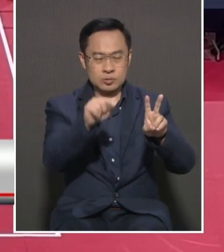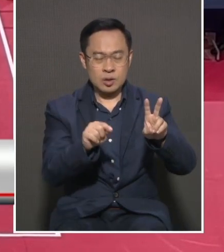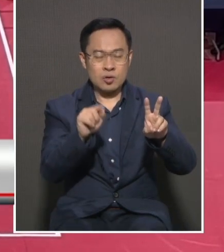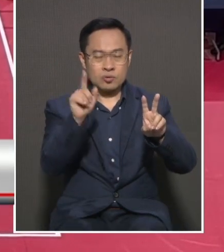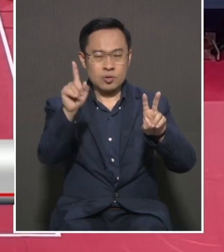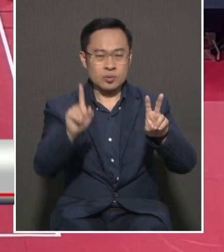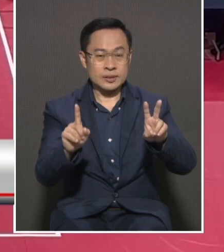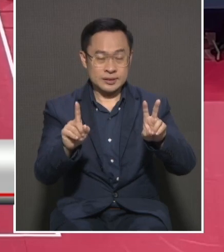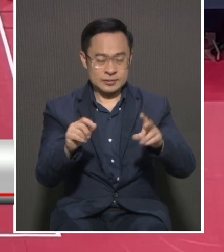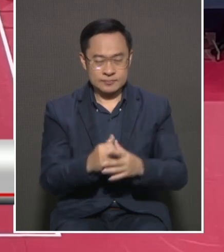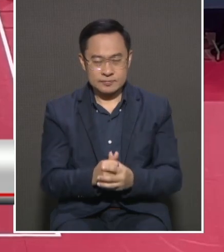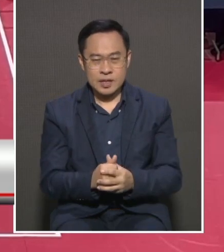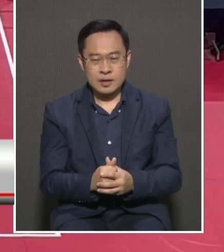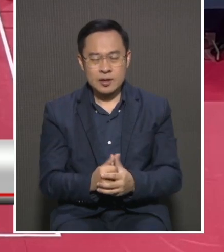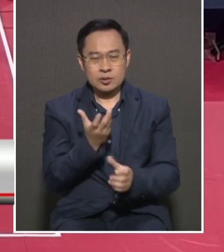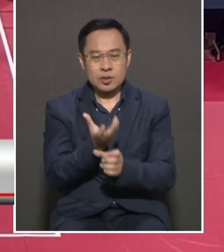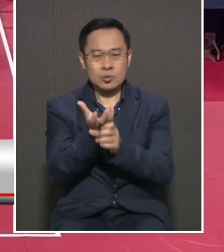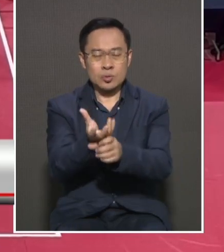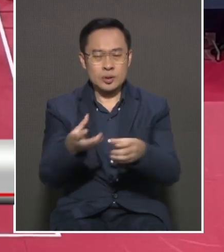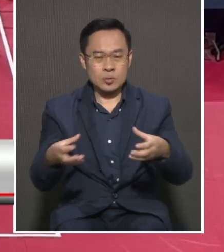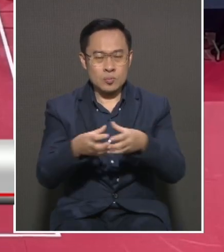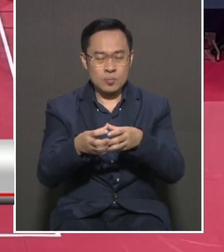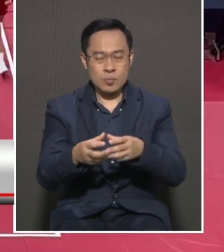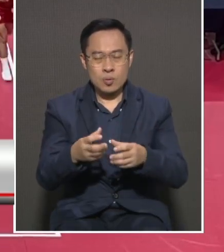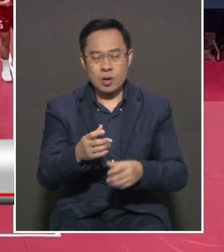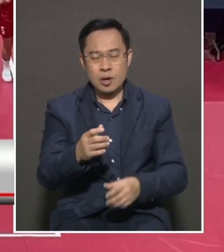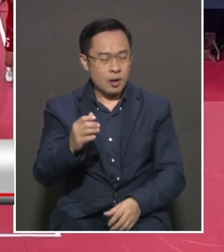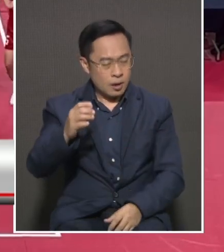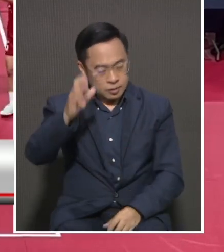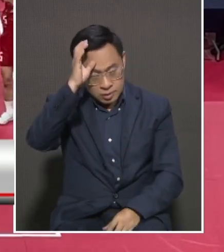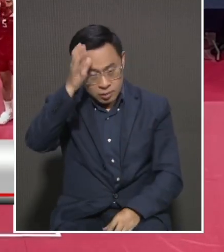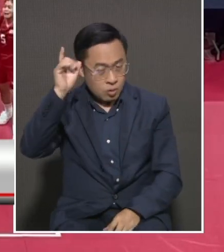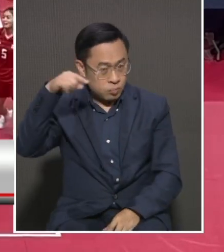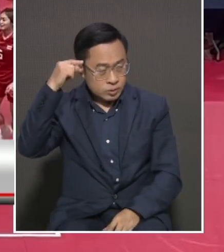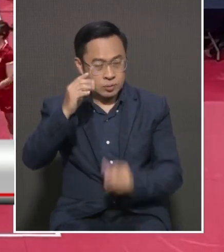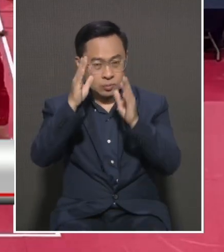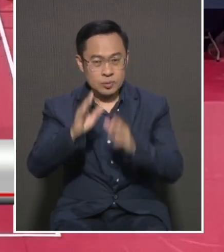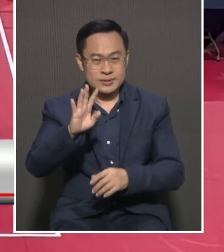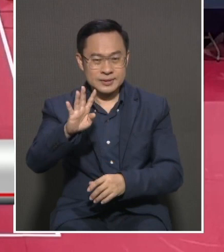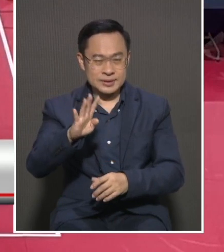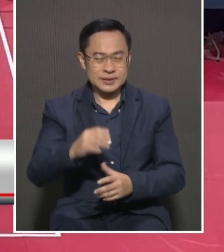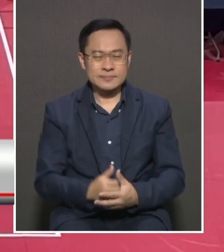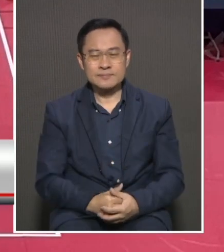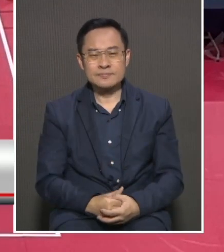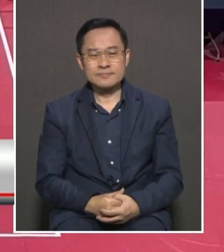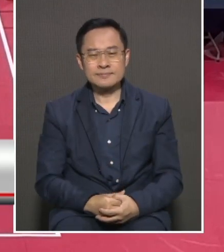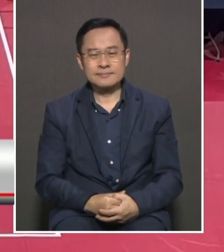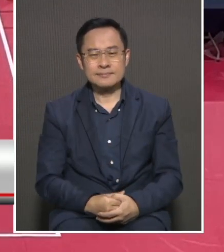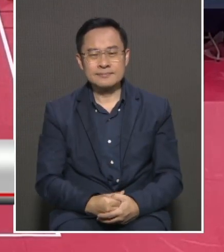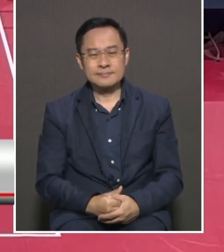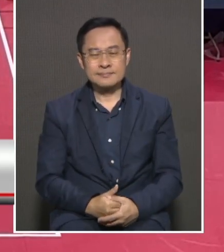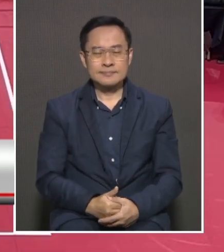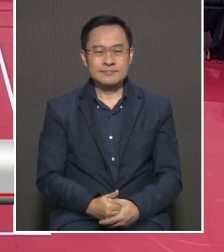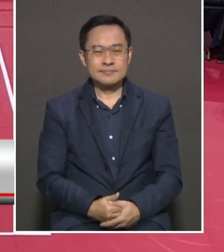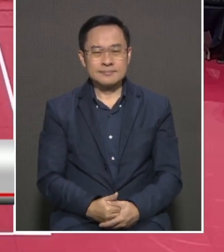และ21-14คว้าแชมป์ในประเภทตะกร้อหญิง4คนไปครองได้สำเร็จแล้วก็ถือว่าเป็นการล้างแค้นด้วยค่ะทีนี้ข้าม